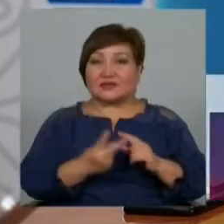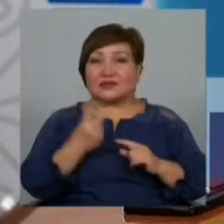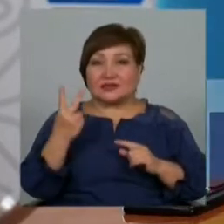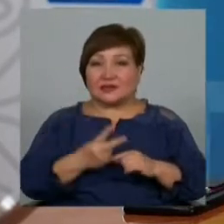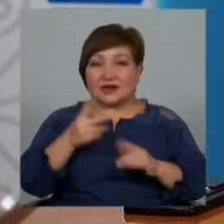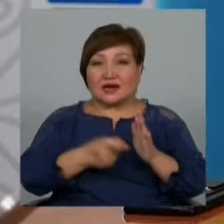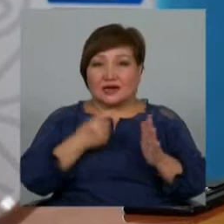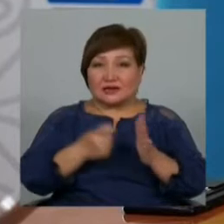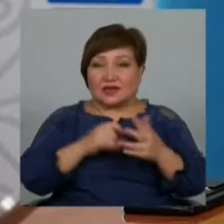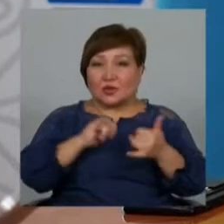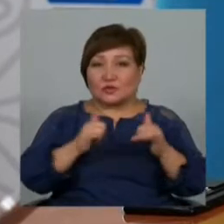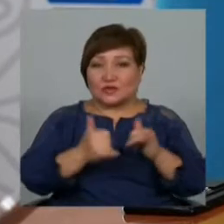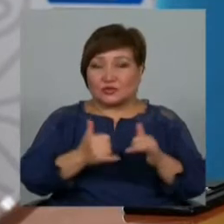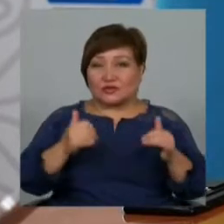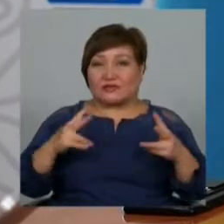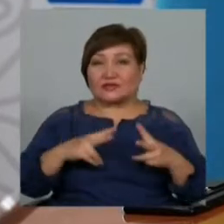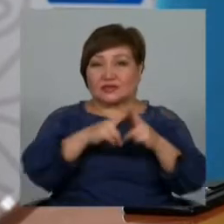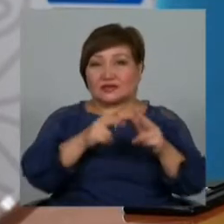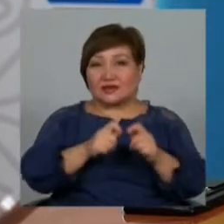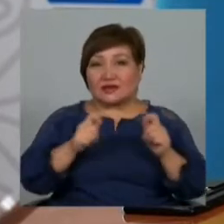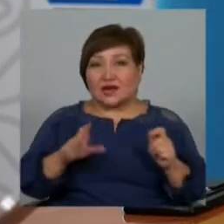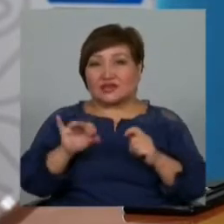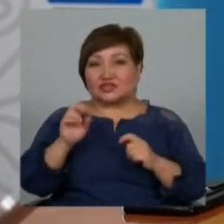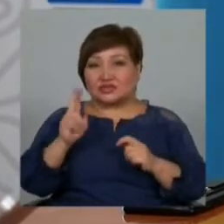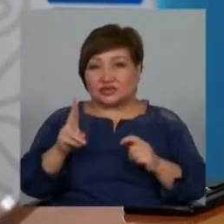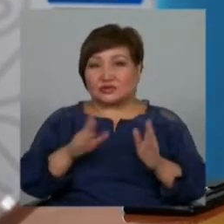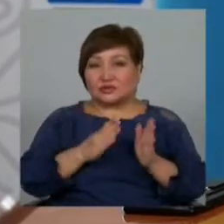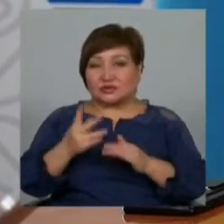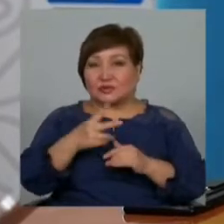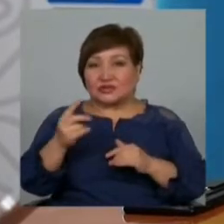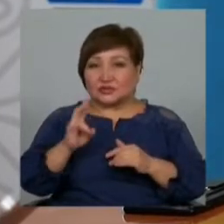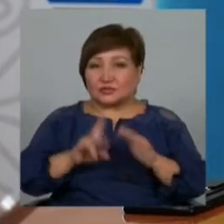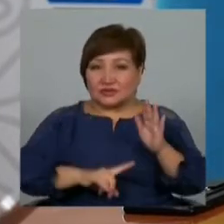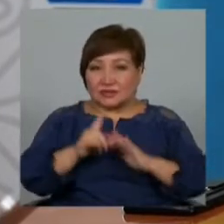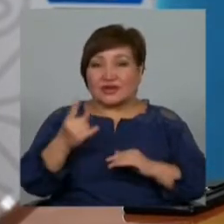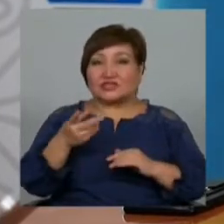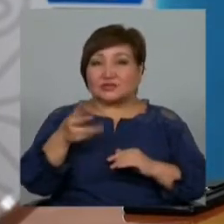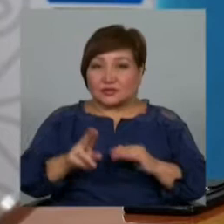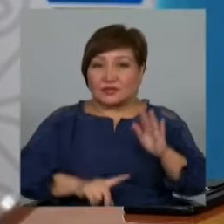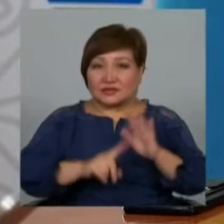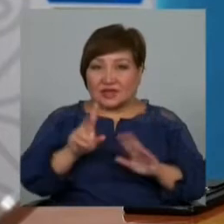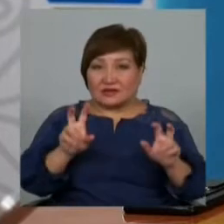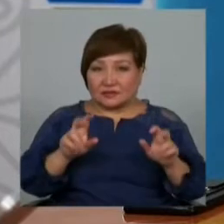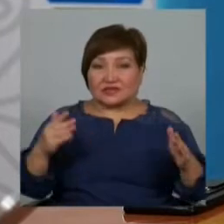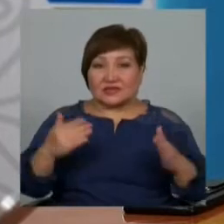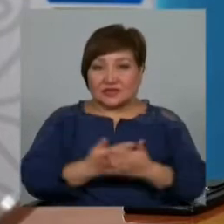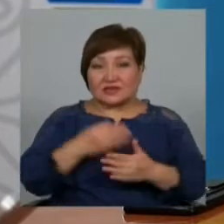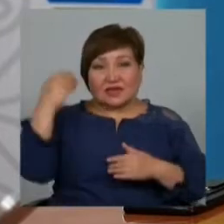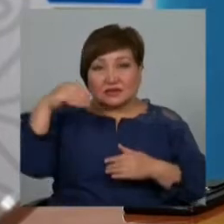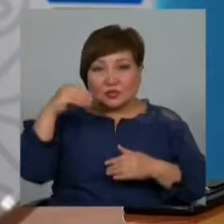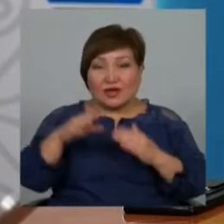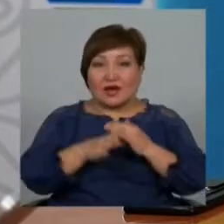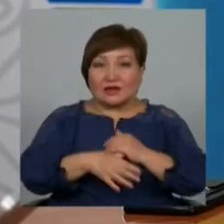Өскемен вокзалдарында ашық жүйесі 21 маусымнан бастап іске қосылса, 1 шілдеден бастап аталмыш жаңашылдықты Ақтөбе,